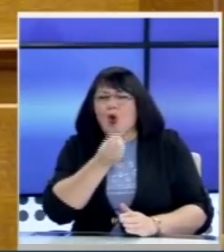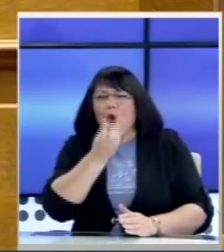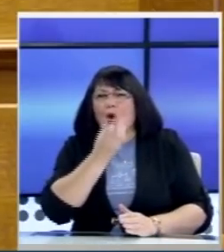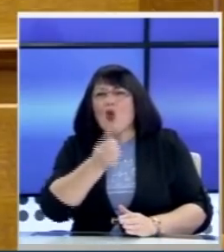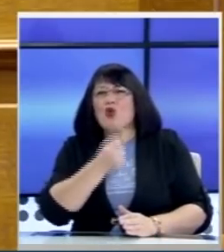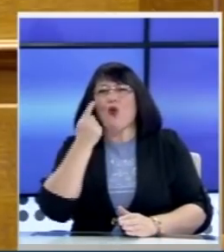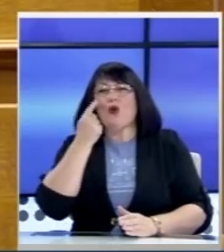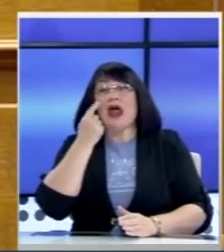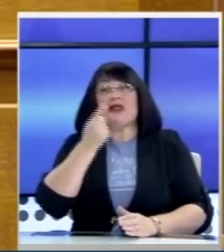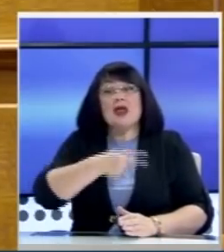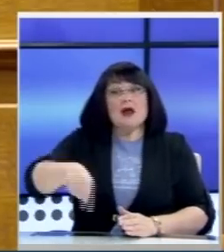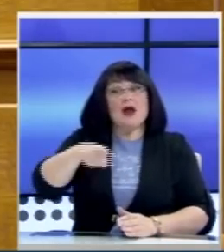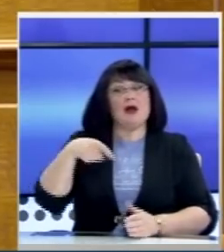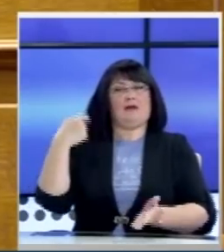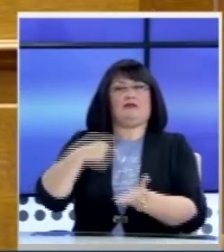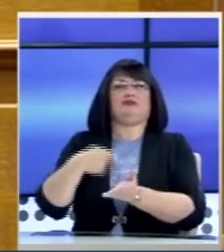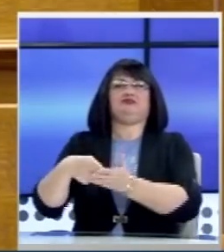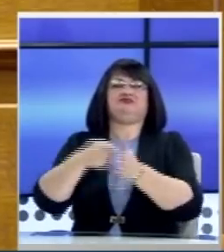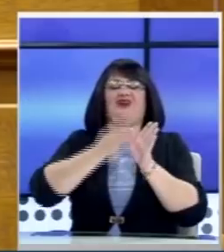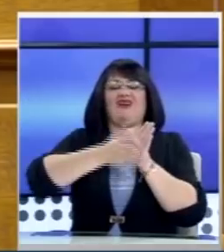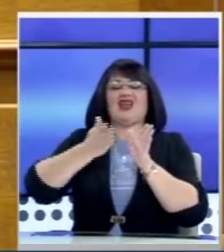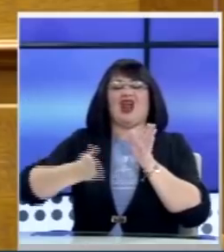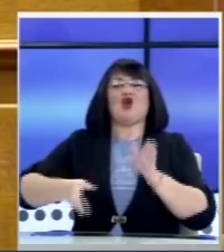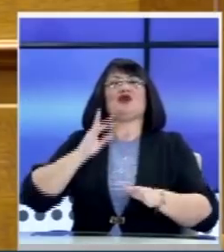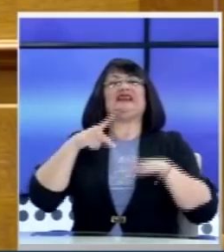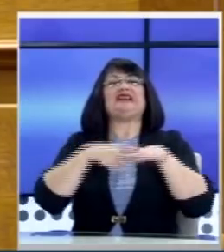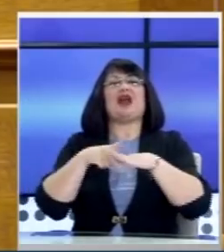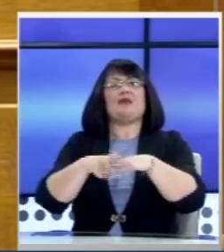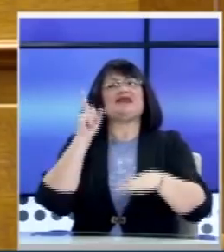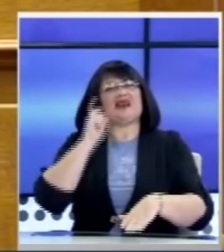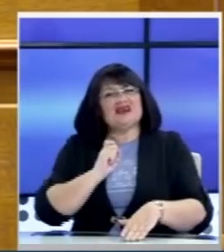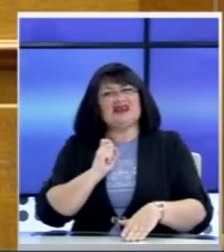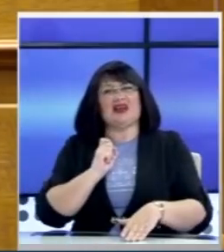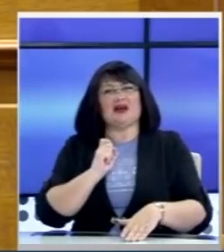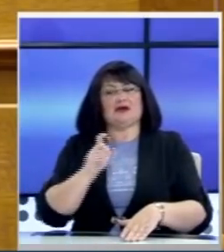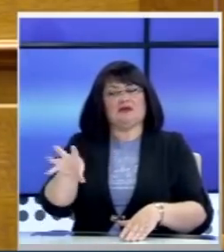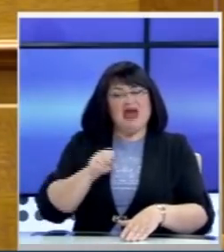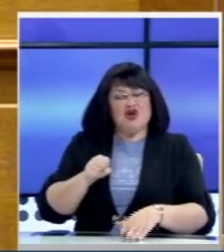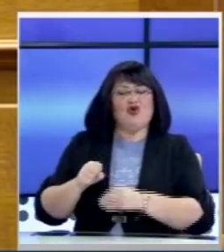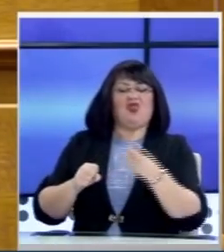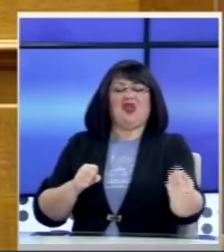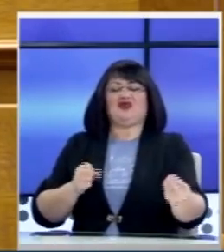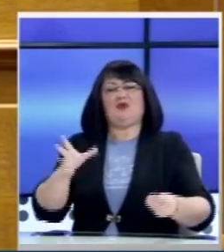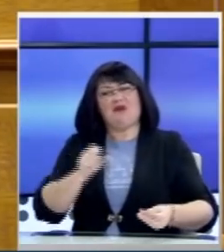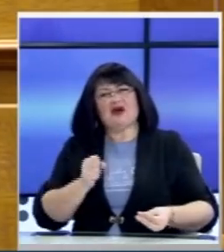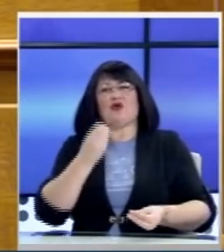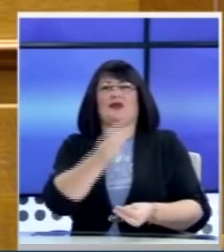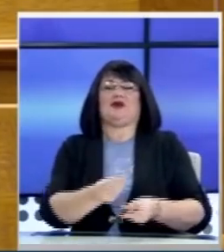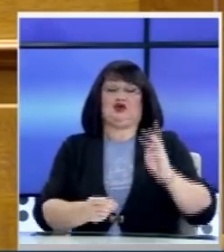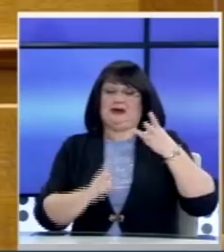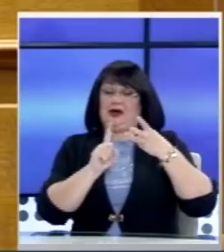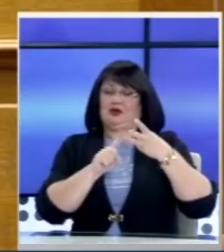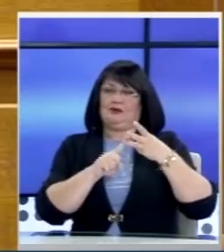την φερεγκιότητα όλων για να φακελώνει και να ξέρει η τράπεζα πού να δώσει και από πού να πάρει. Τρίτο,